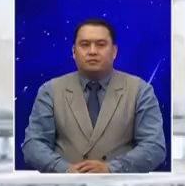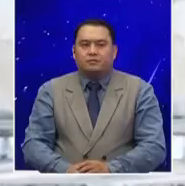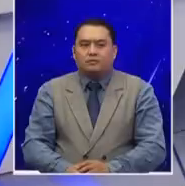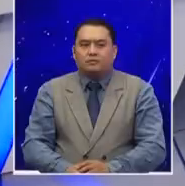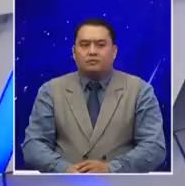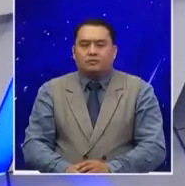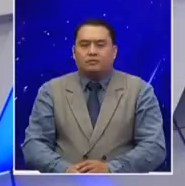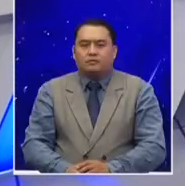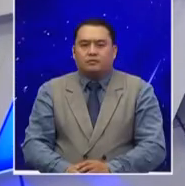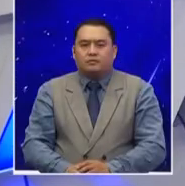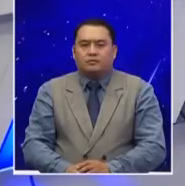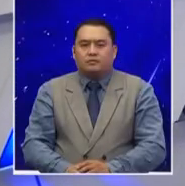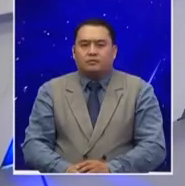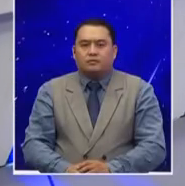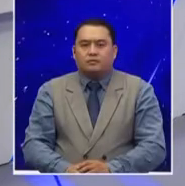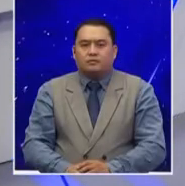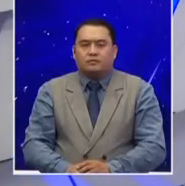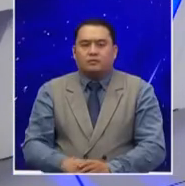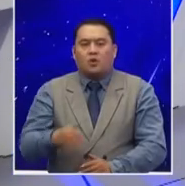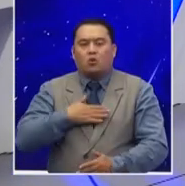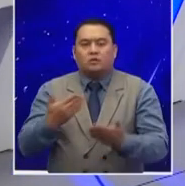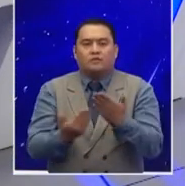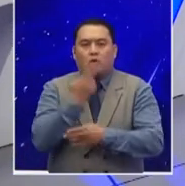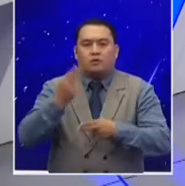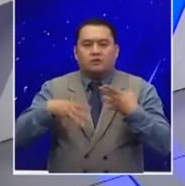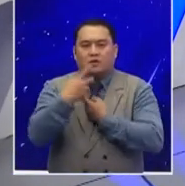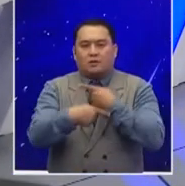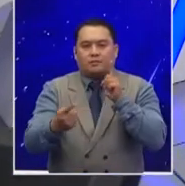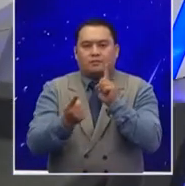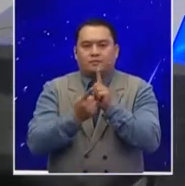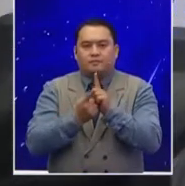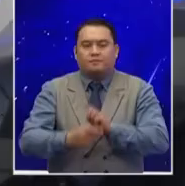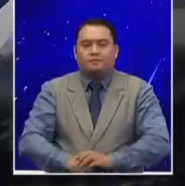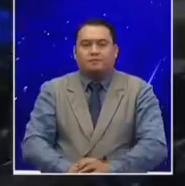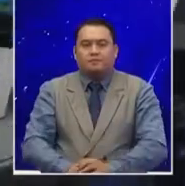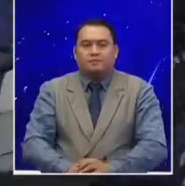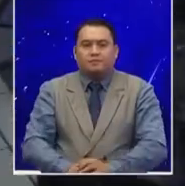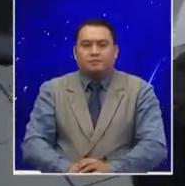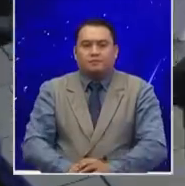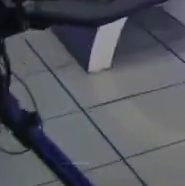Ну, у меня на этом все. Спасибо за внимание. Всего доброго.